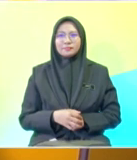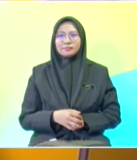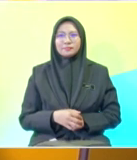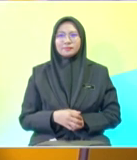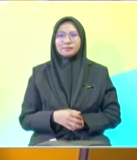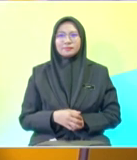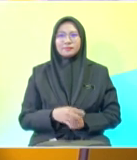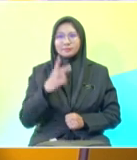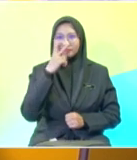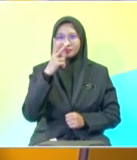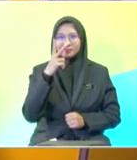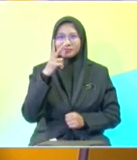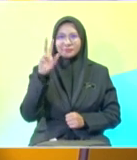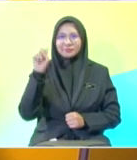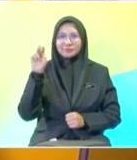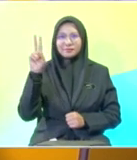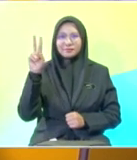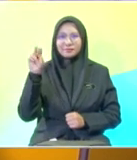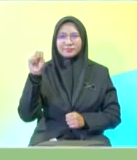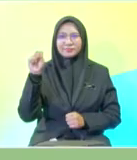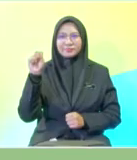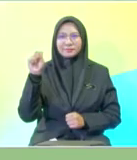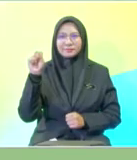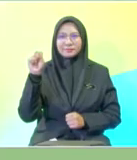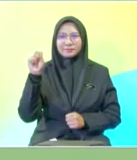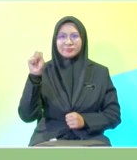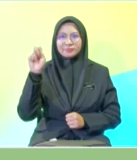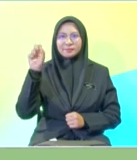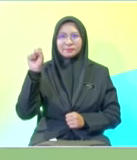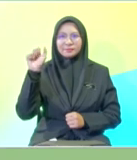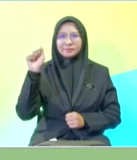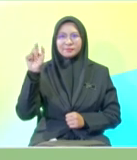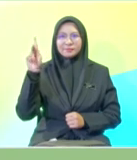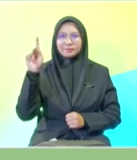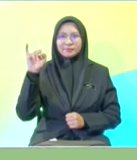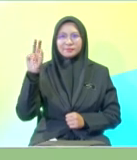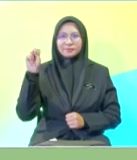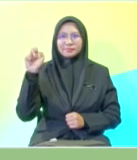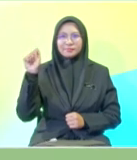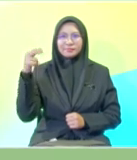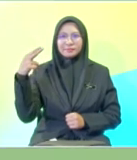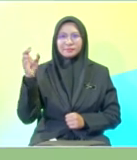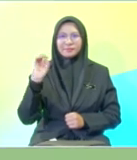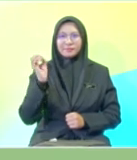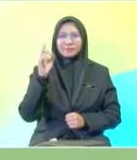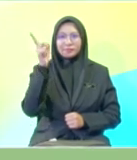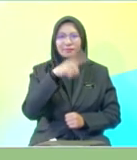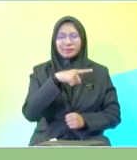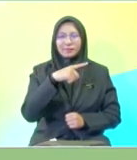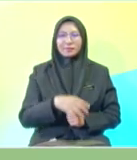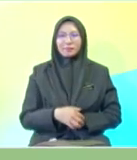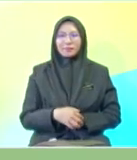yang pertama kalimah yang pertama Nun Nun Sakinah tuh yang tidak berbaris kemudian